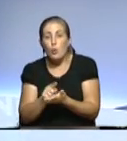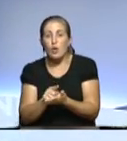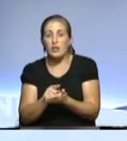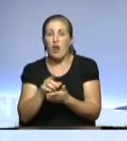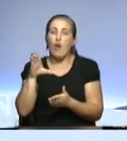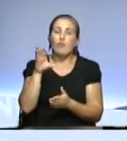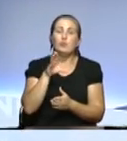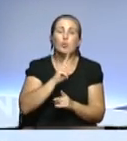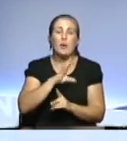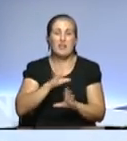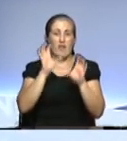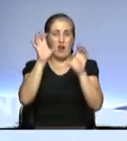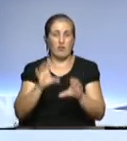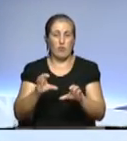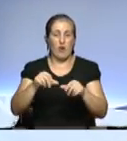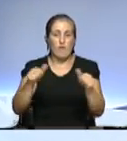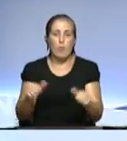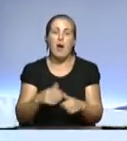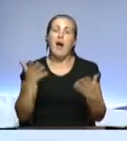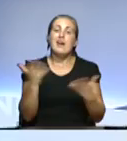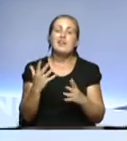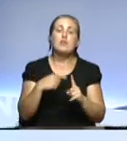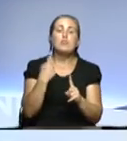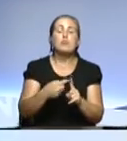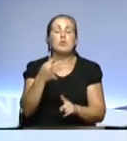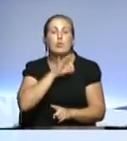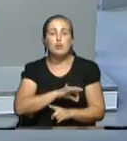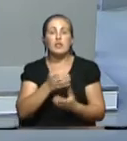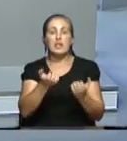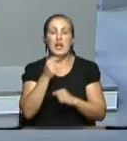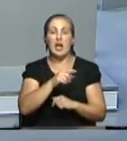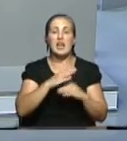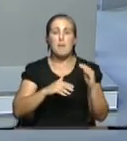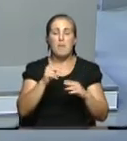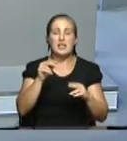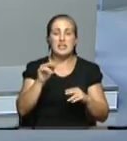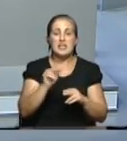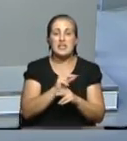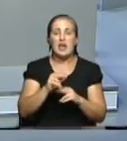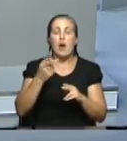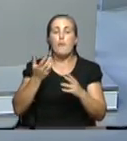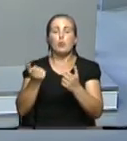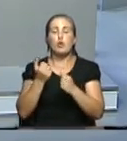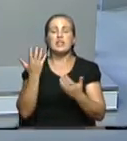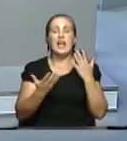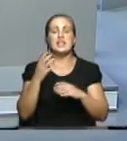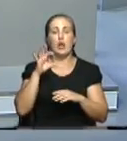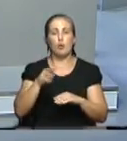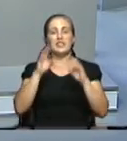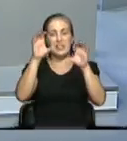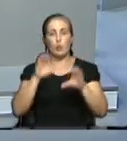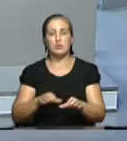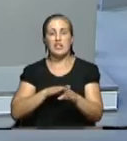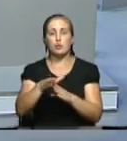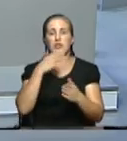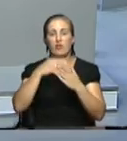легально оформлять вот какие плюсы конкретно получают те же ремесленники от законного от закона реализации